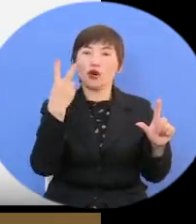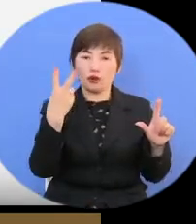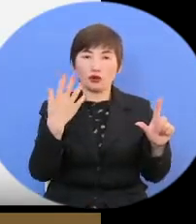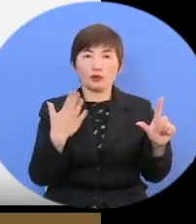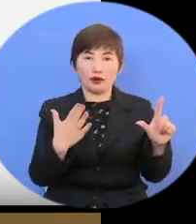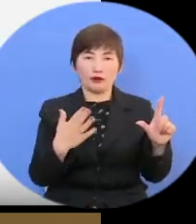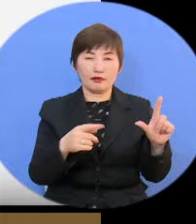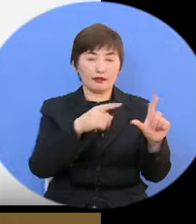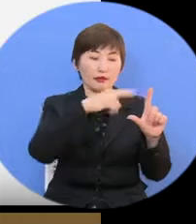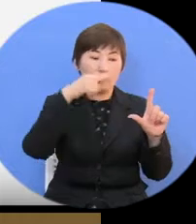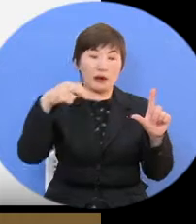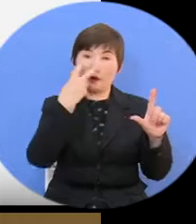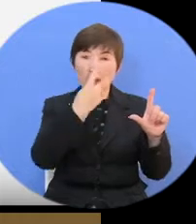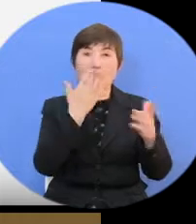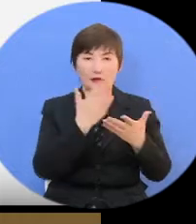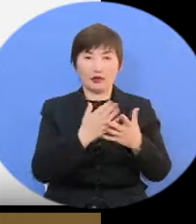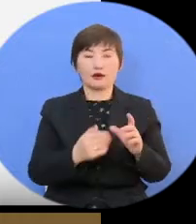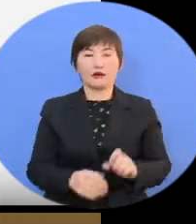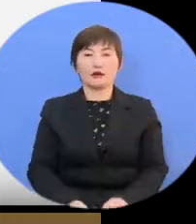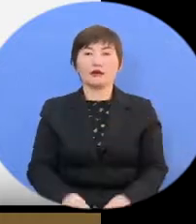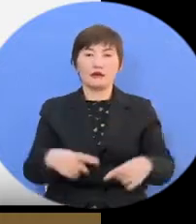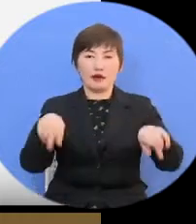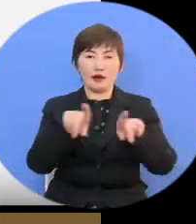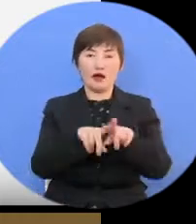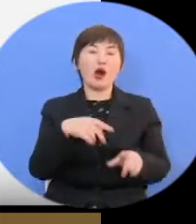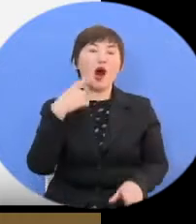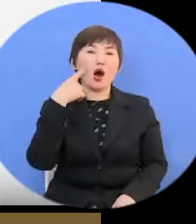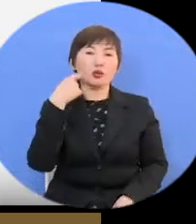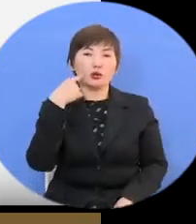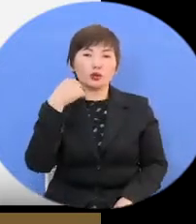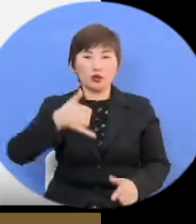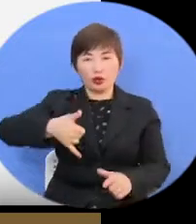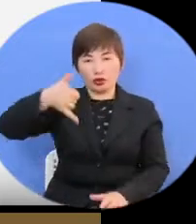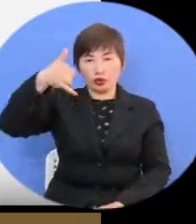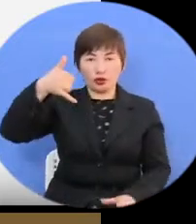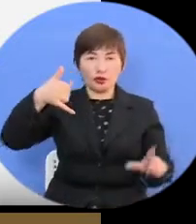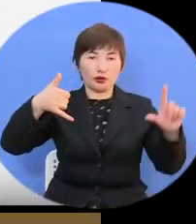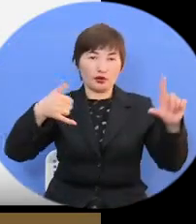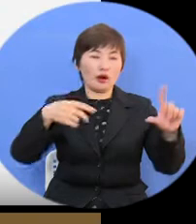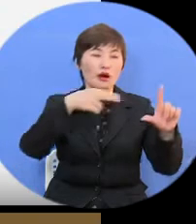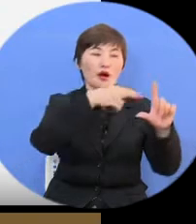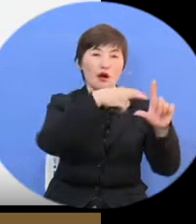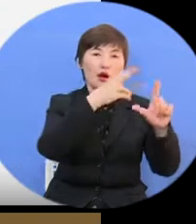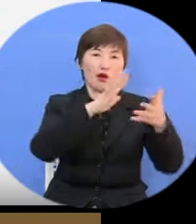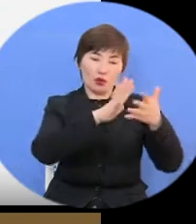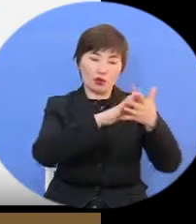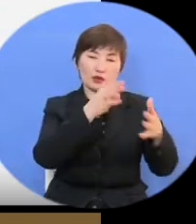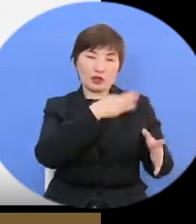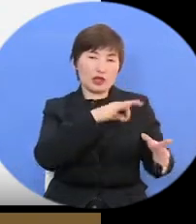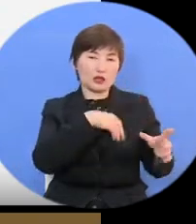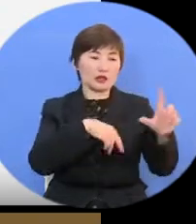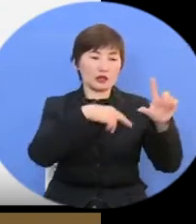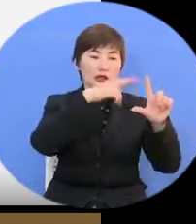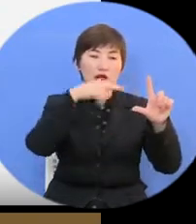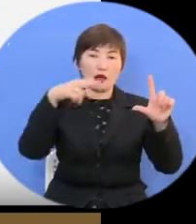үзүүлэлтүүд дараах диаграмм дээр харагдчихэйна. За үүнтэй адилаар охтын биеийн өндрийг өгөгдсөн хүснэгтээ ашиглан мөн баганан